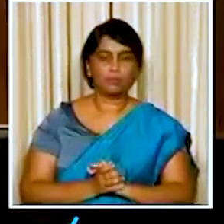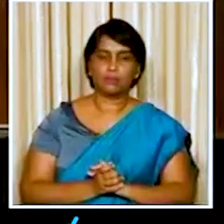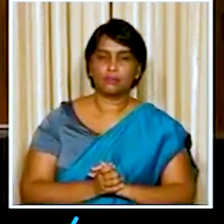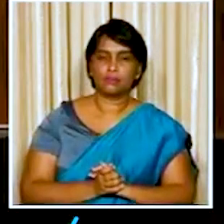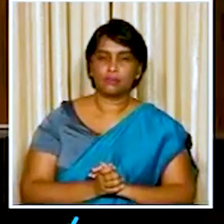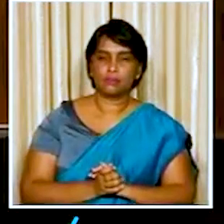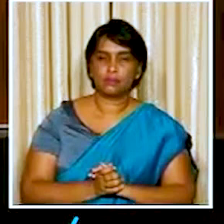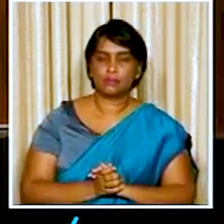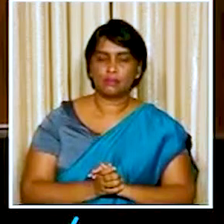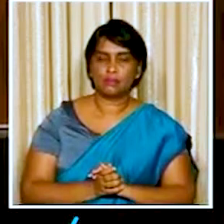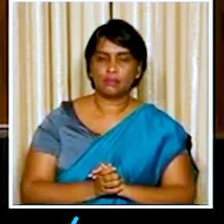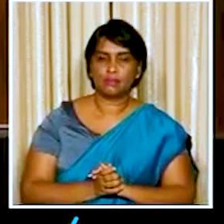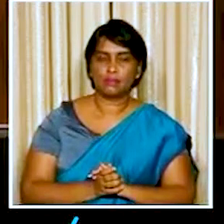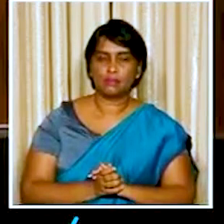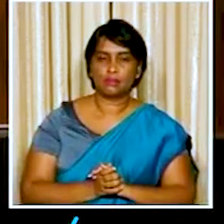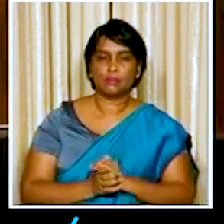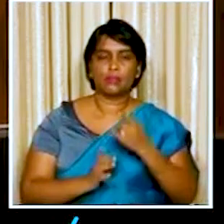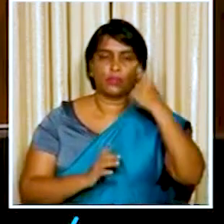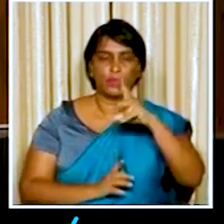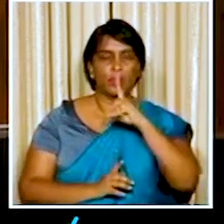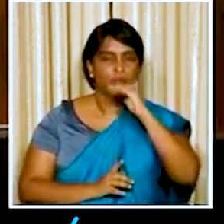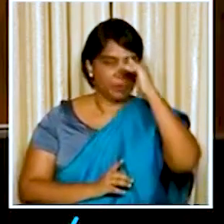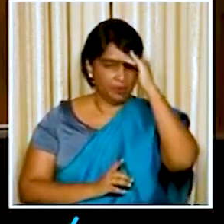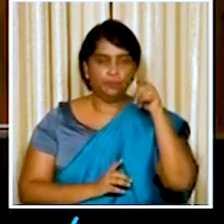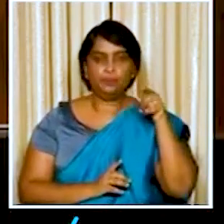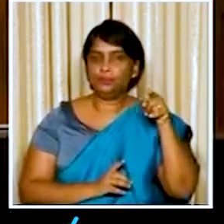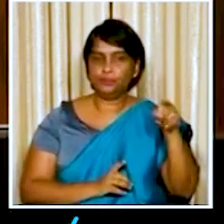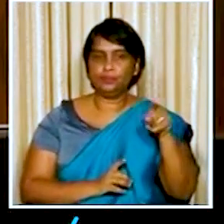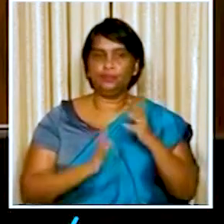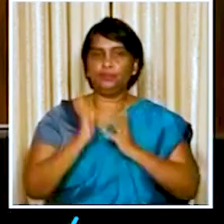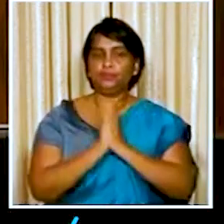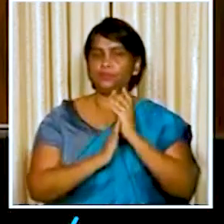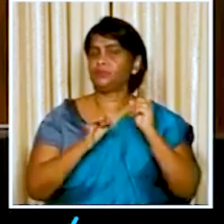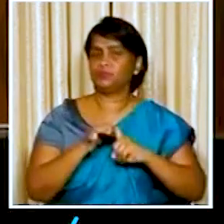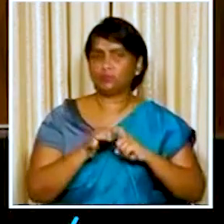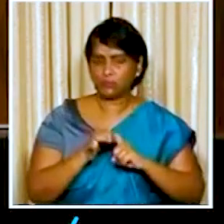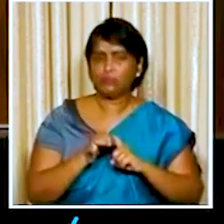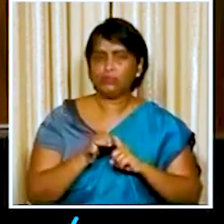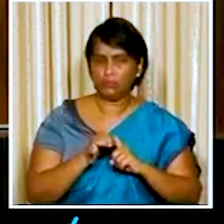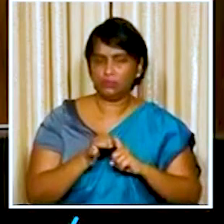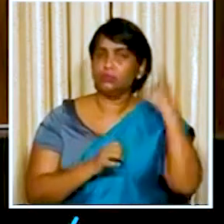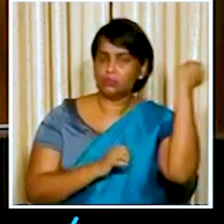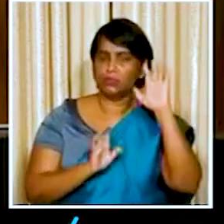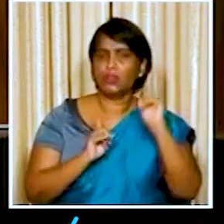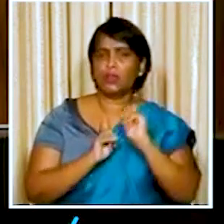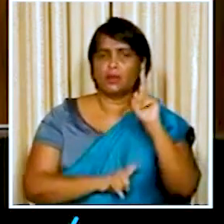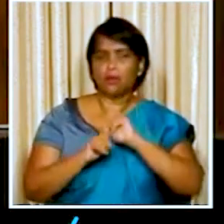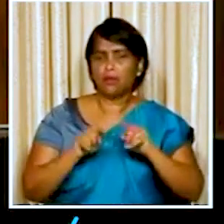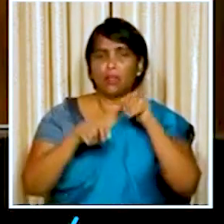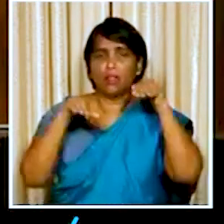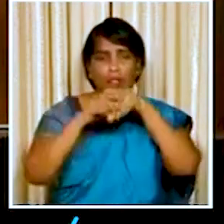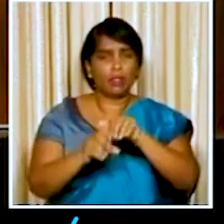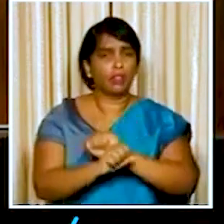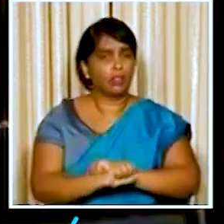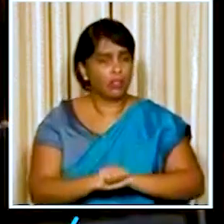ගරු මන්ත්‍රීතුමනි, ගරු නියෝජ්‍ය කතානායකතුමනි, එයාගේ වරප්‍රසාද ප්‍රශ්නේ කතා කරන්න පුළුවන්. හැබැයි මේ පාර්ලිමේන්තුවේ නොසිටින කාට